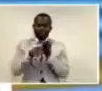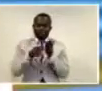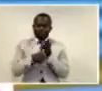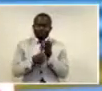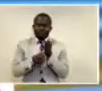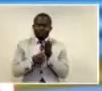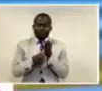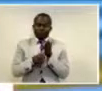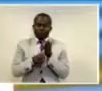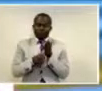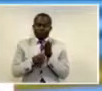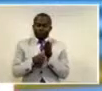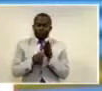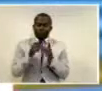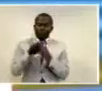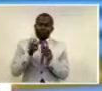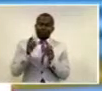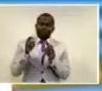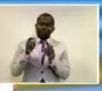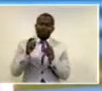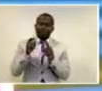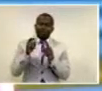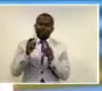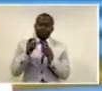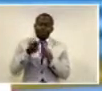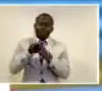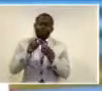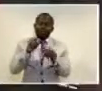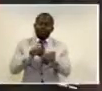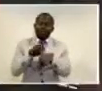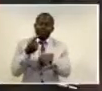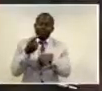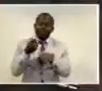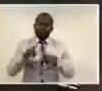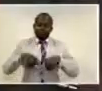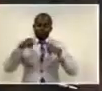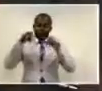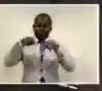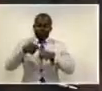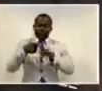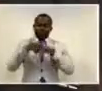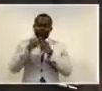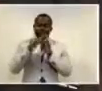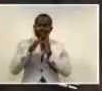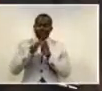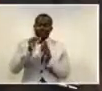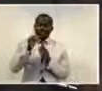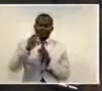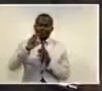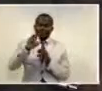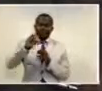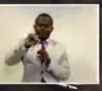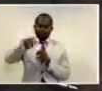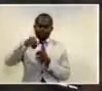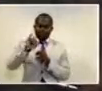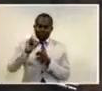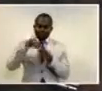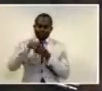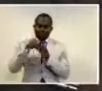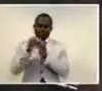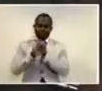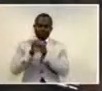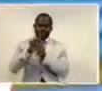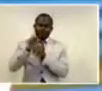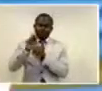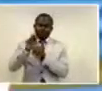ikibazo nkaba ndu umwe. Waturutse ryari? Niho bavuye cyangwa ni waturutse cyo? Oya mbina hangaha mu mudugudu wa Kiroji mu akagari ka